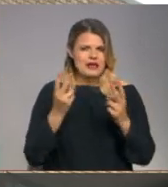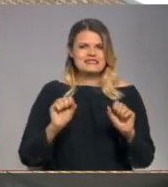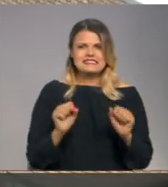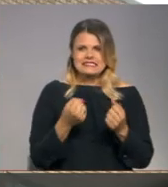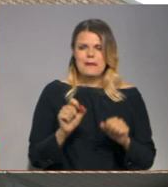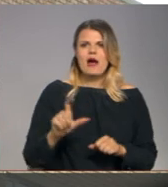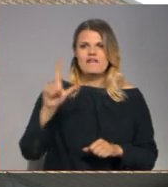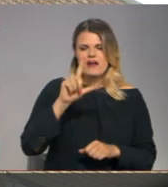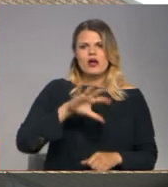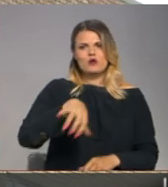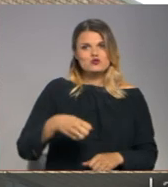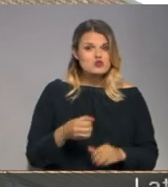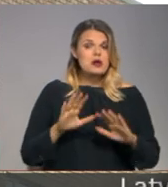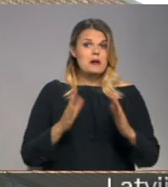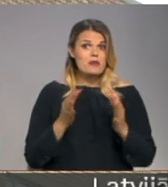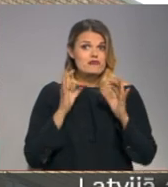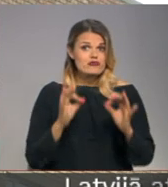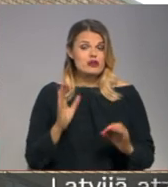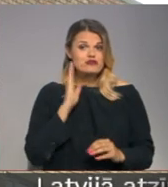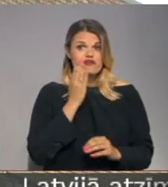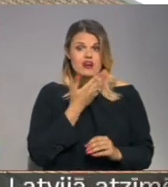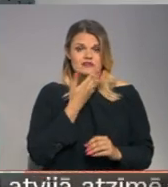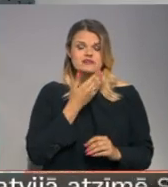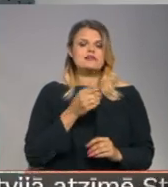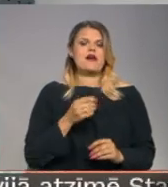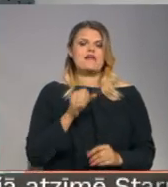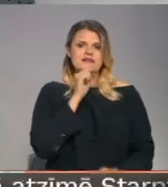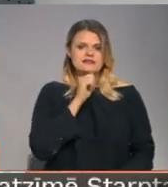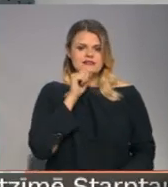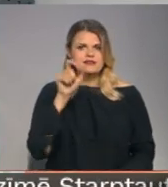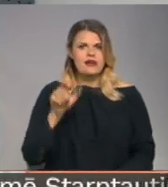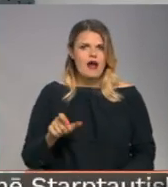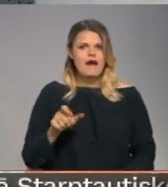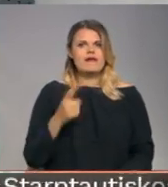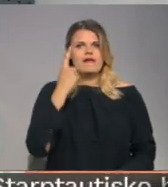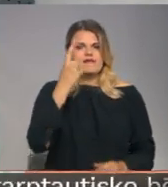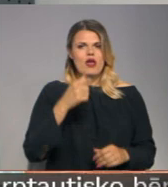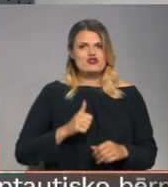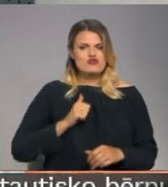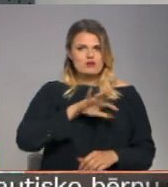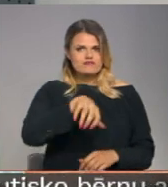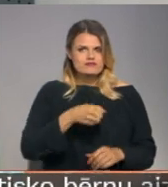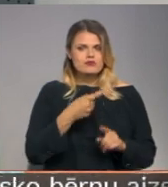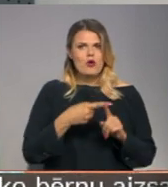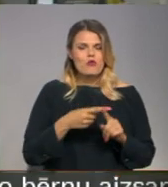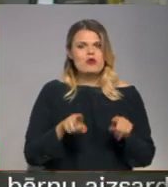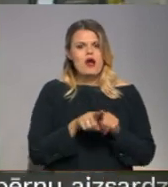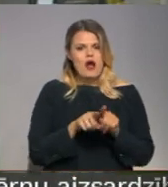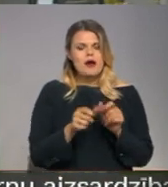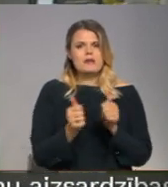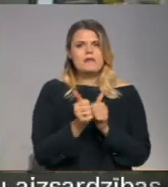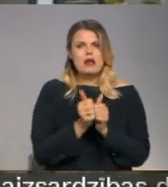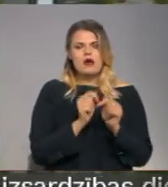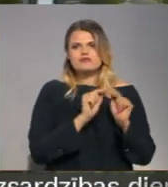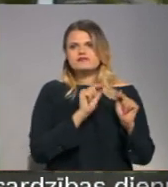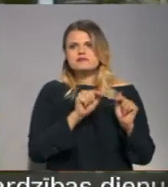zagļus grūtāk pamanīt. Tikmēr tieši vasarai raksturīgs, ka garnaģi aptīra vienu īpašumu un pa ceļam prom mēdz iegriezties arī